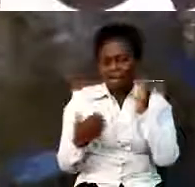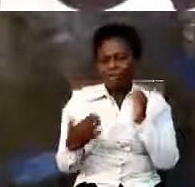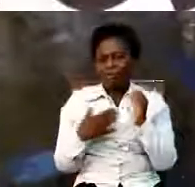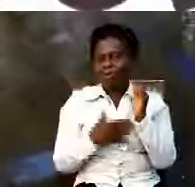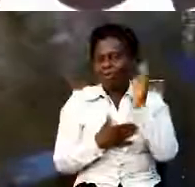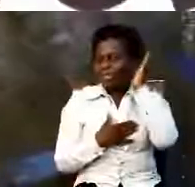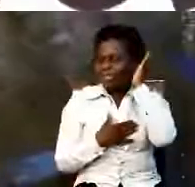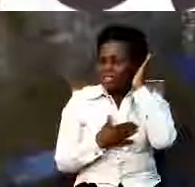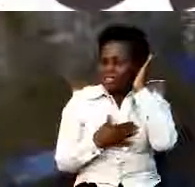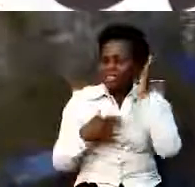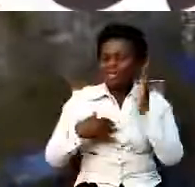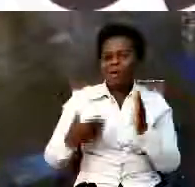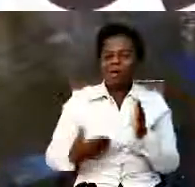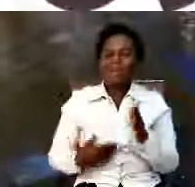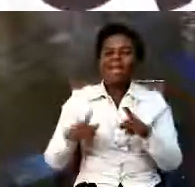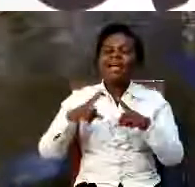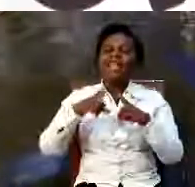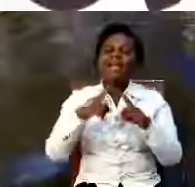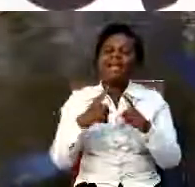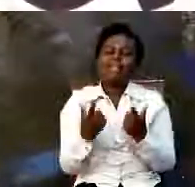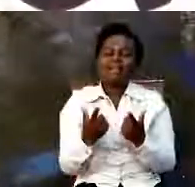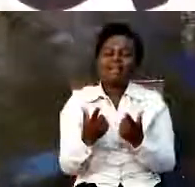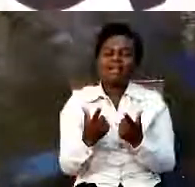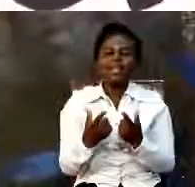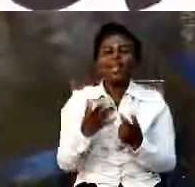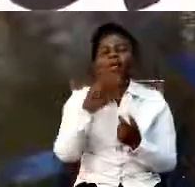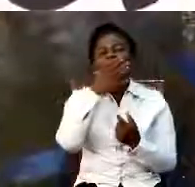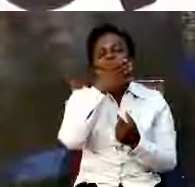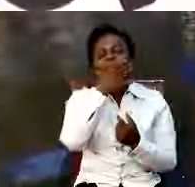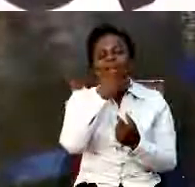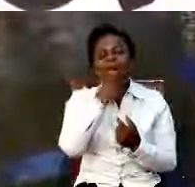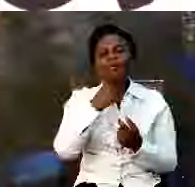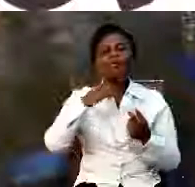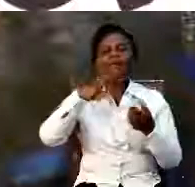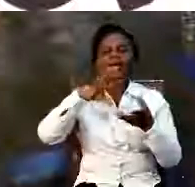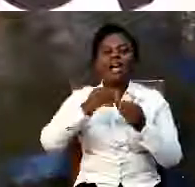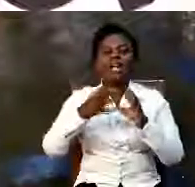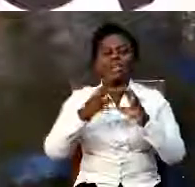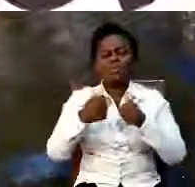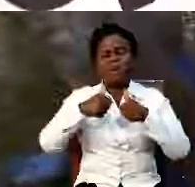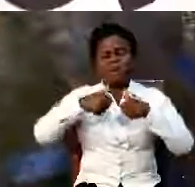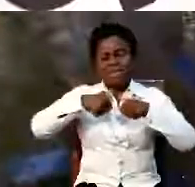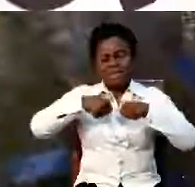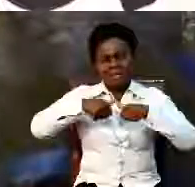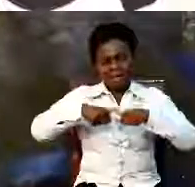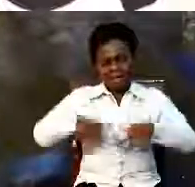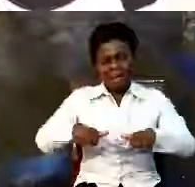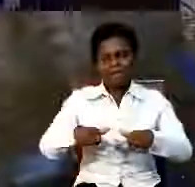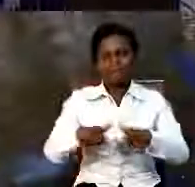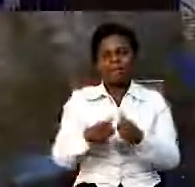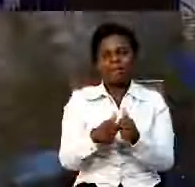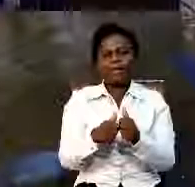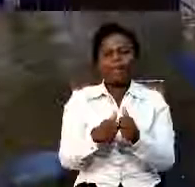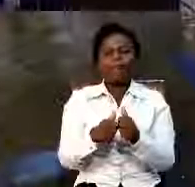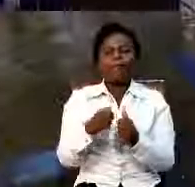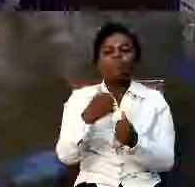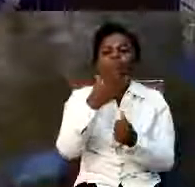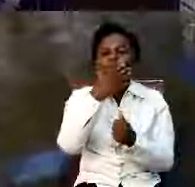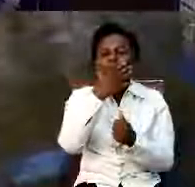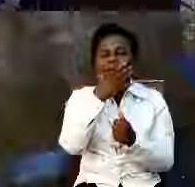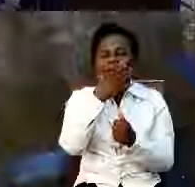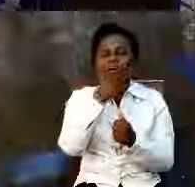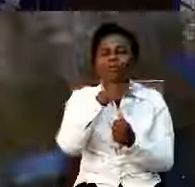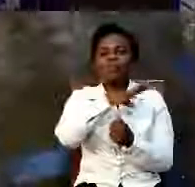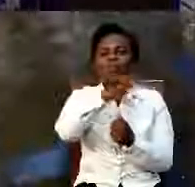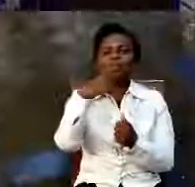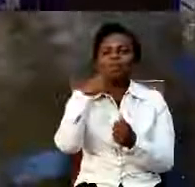kike. Lakini jamani, mwanaume aliumbwa ajikaze. Bwana asifiwe sana. Hebu wanaume wote waseme